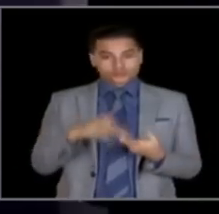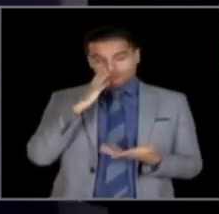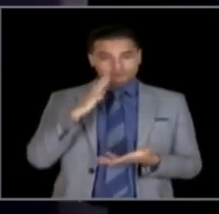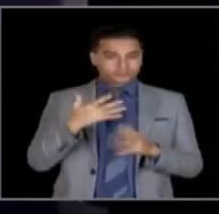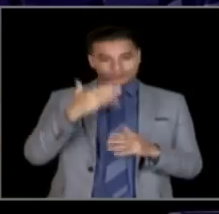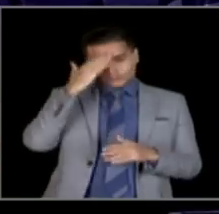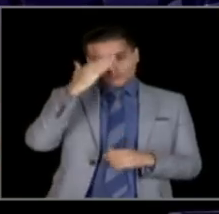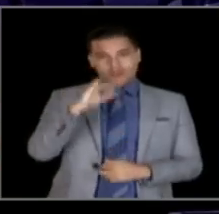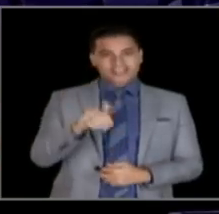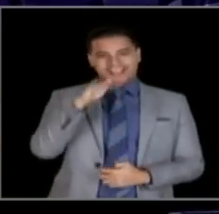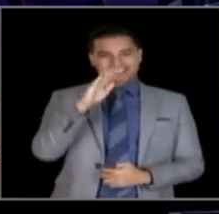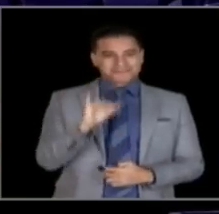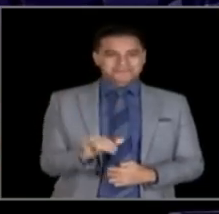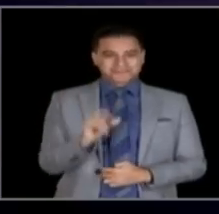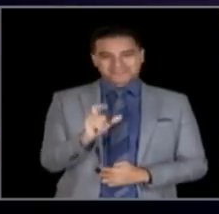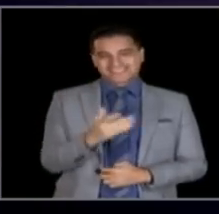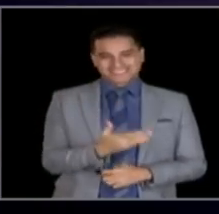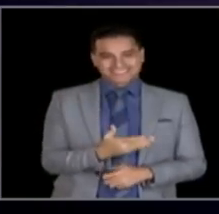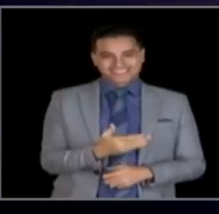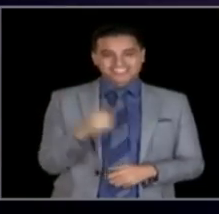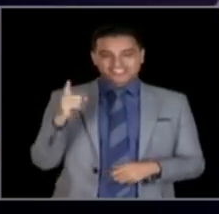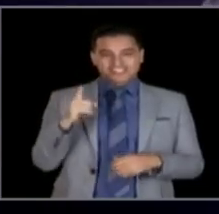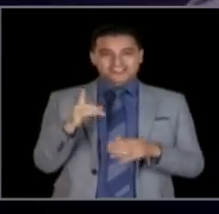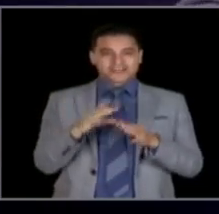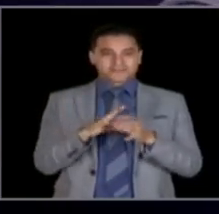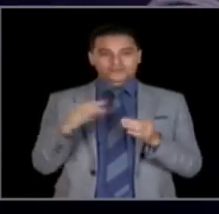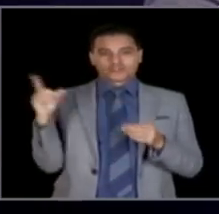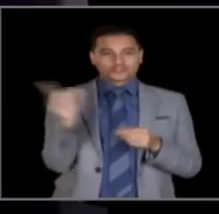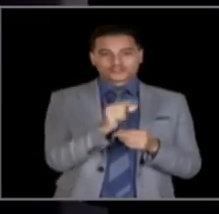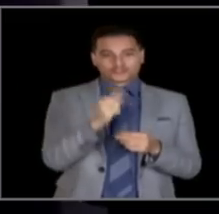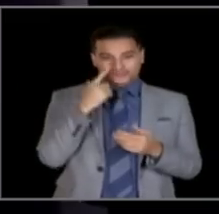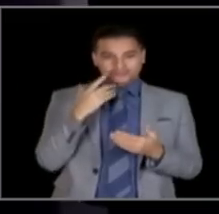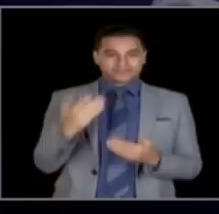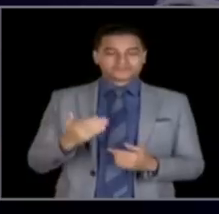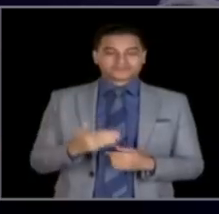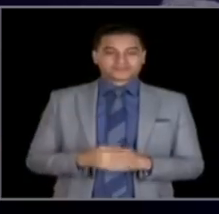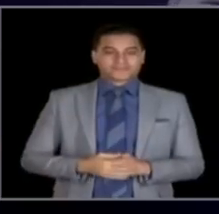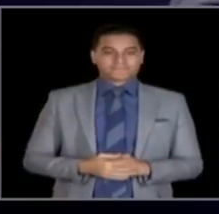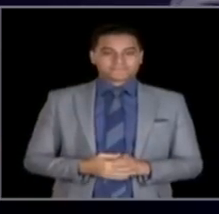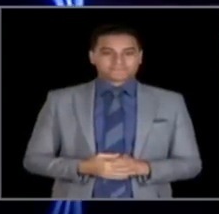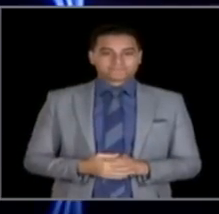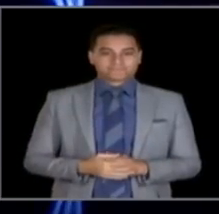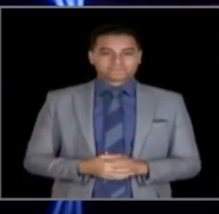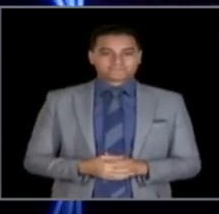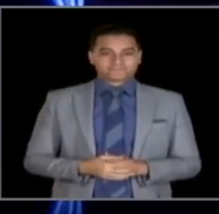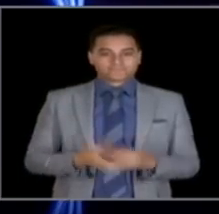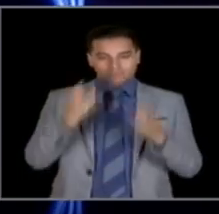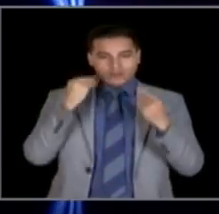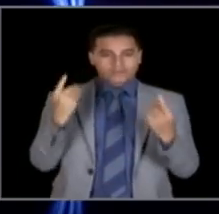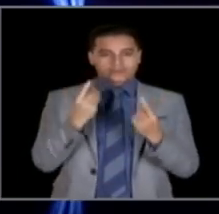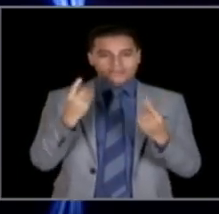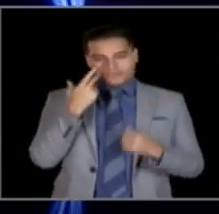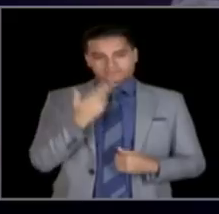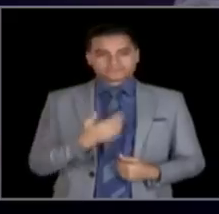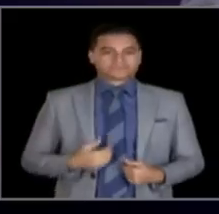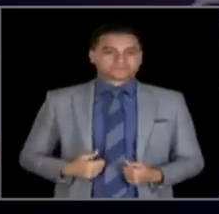مرسي يا ياسمين. شكرا يا ياسمين. تماسيح النيل مبسوطين جدا النهارده. تحبوا يتسالوا في ايه؟ معلومات عامه. معلومات